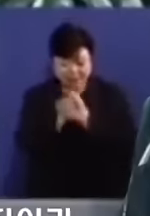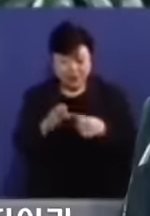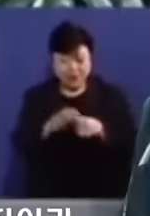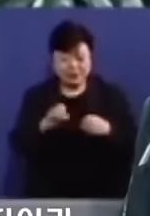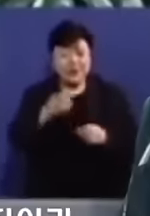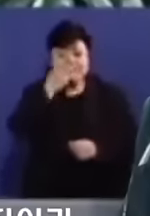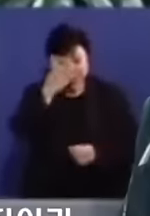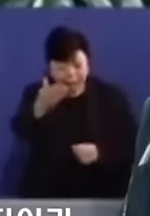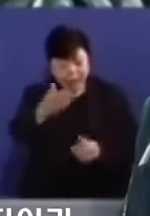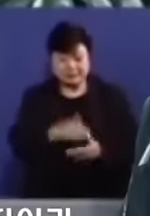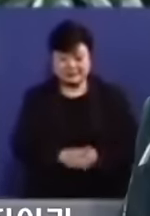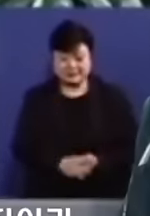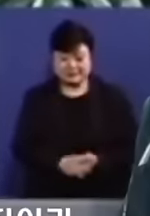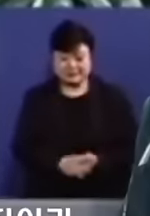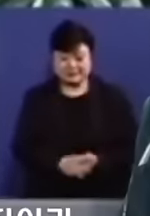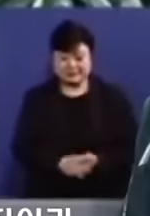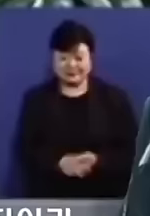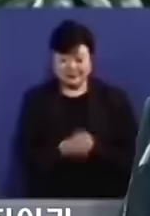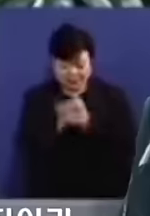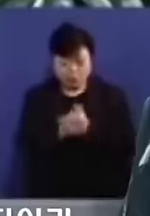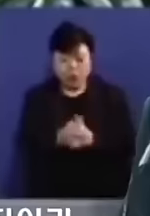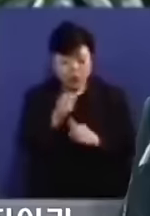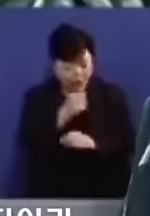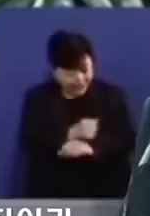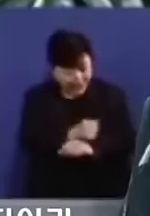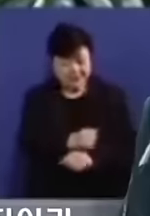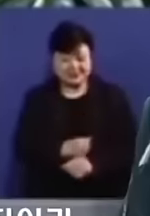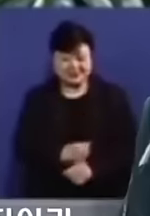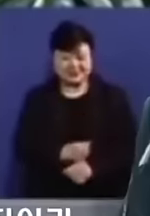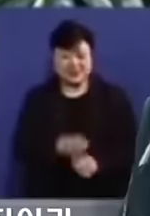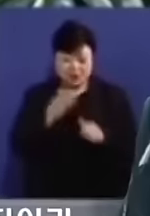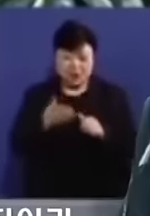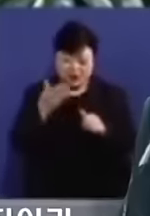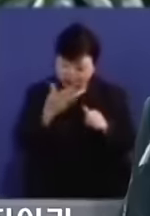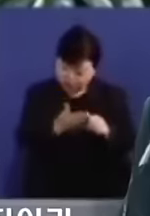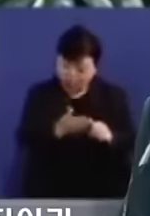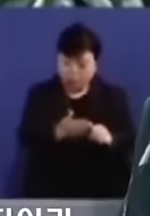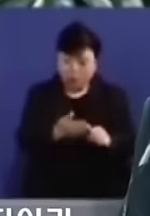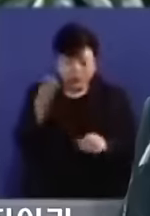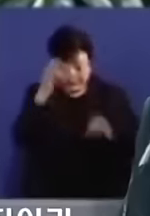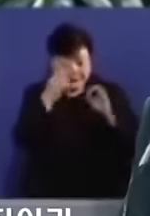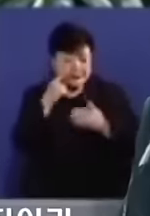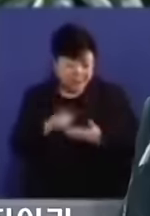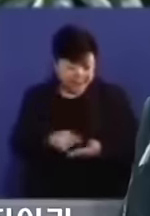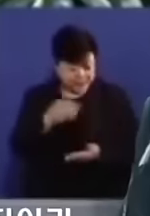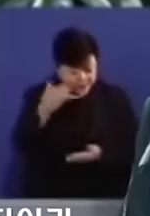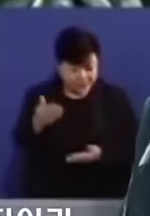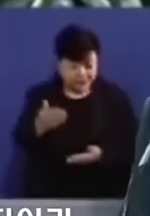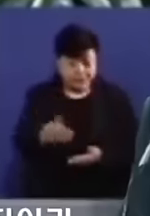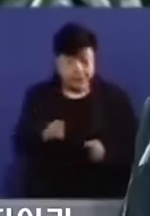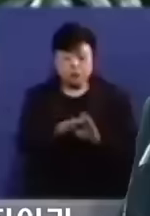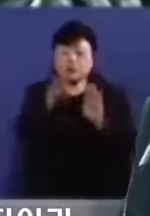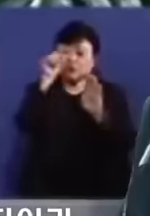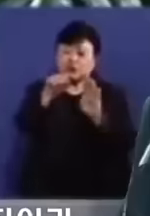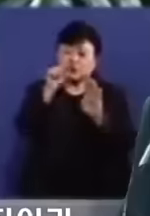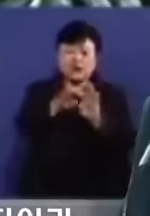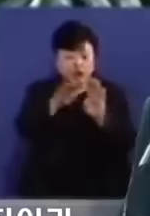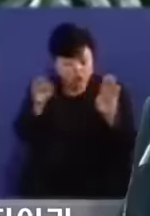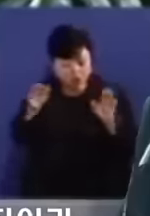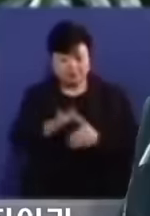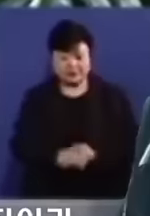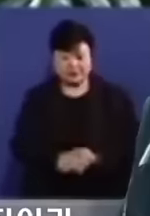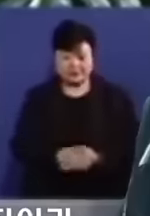기도하면 응답받는다. 기도하라. 구하라 주실 것이요, 찾으라 찾을 것이요, 문을 두드리라 열릴